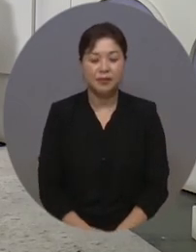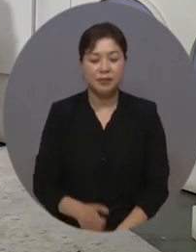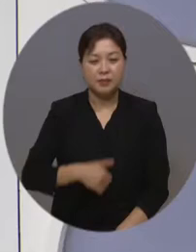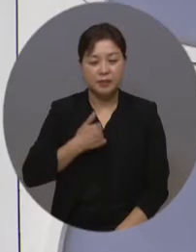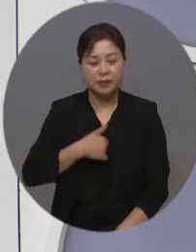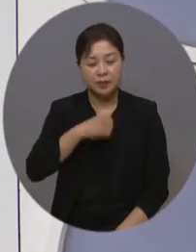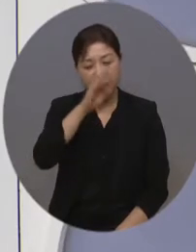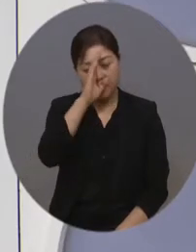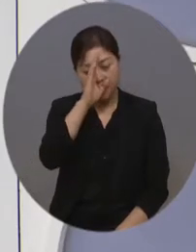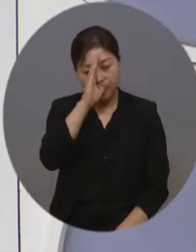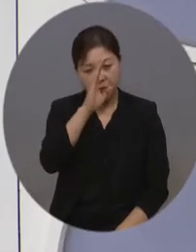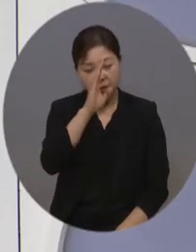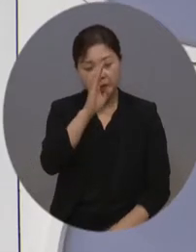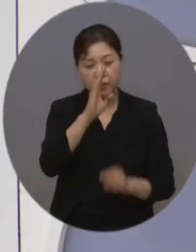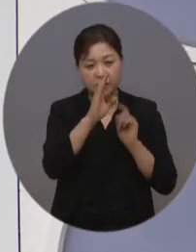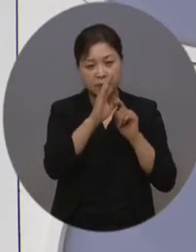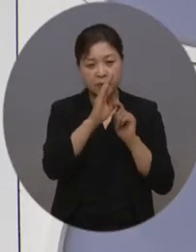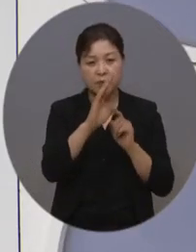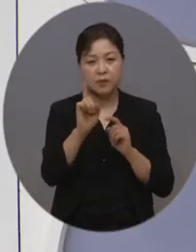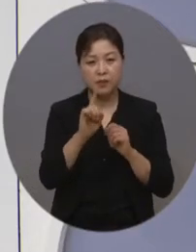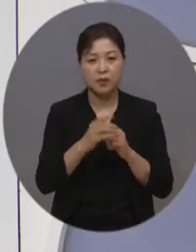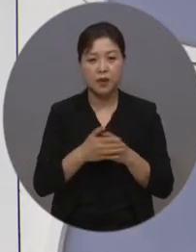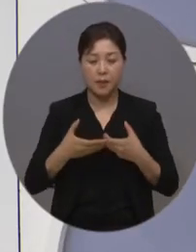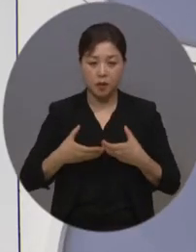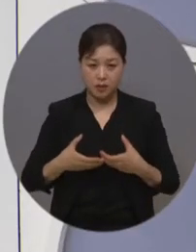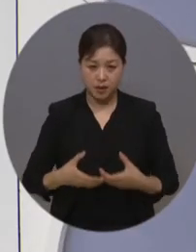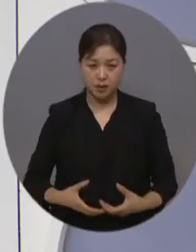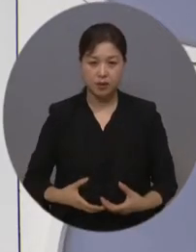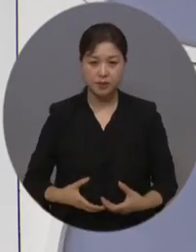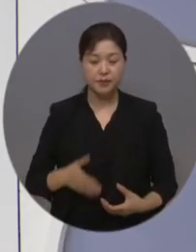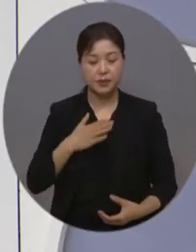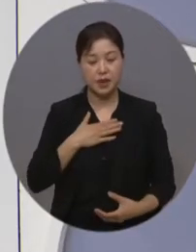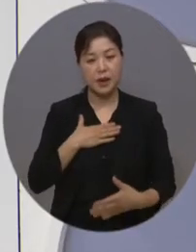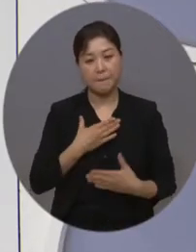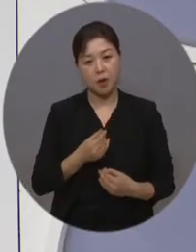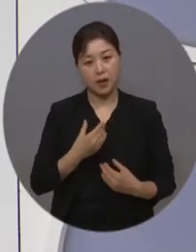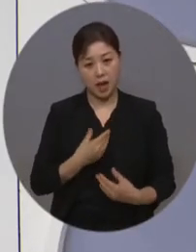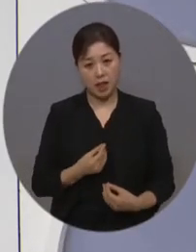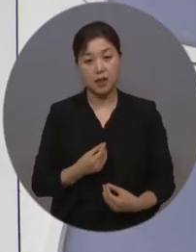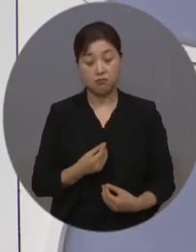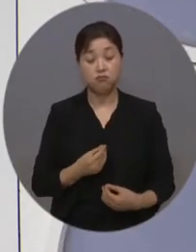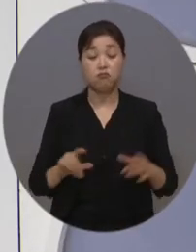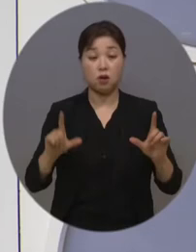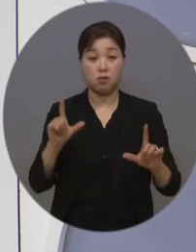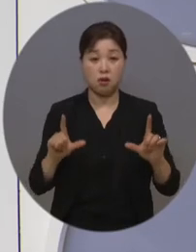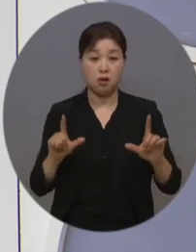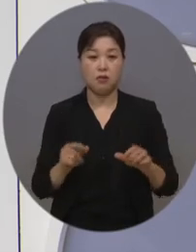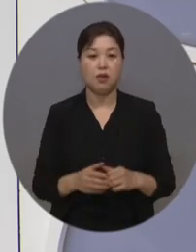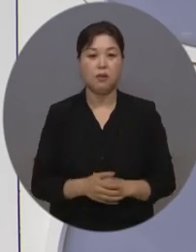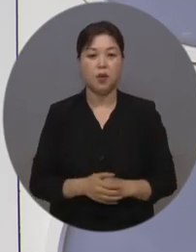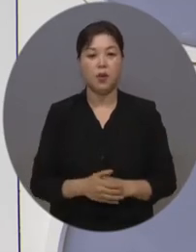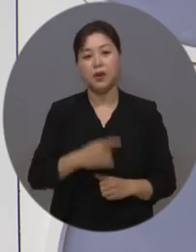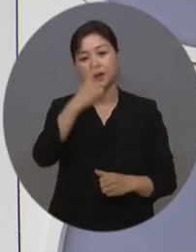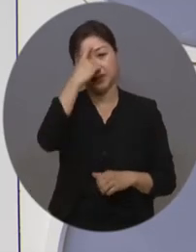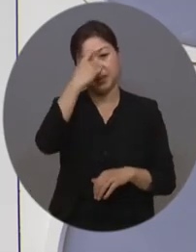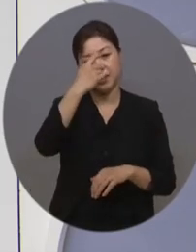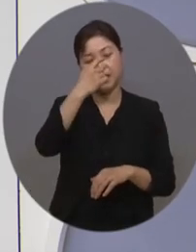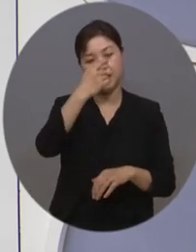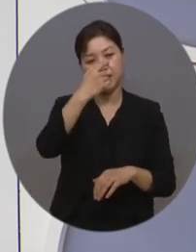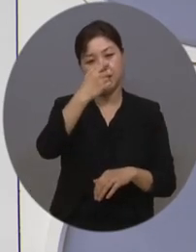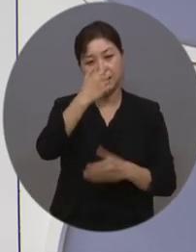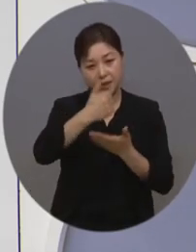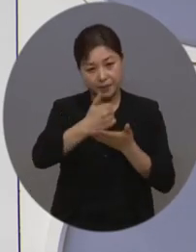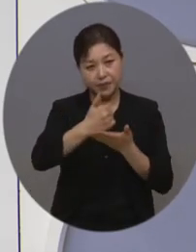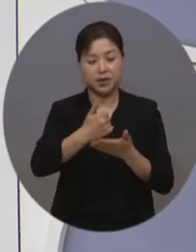우리가 명상은 뭐 어떤 자세든 편안한 자세면 됩니다. 꼭 뭐 스님들이 하는